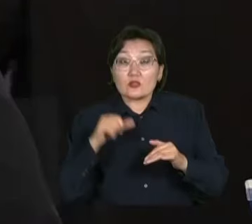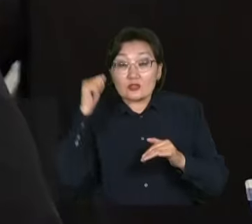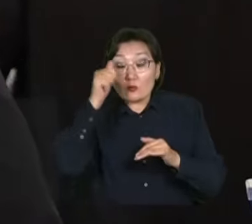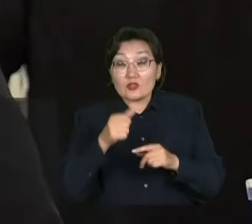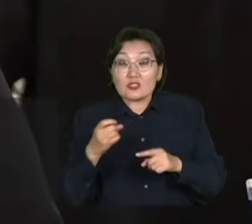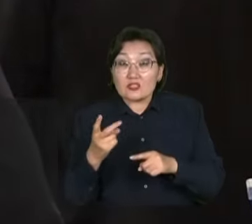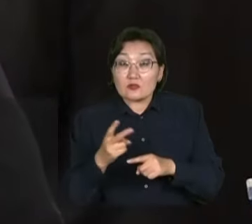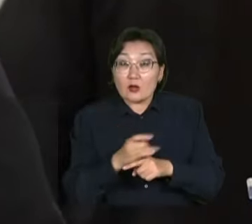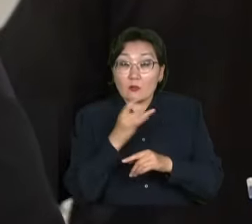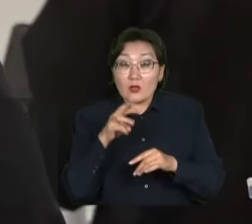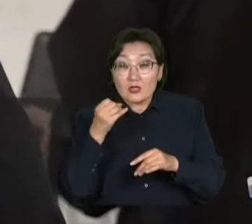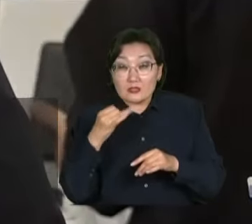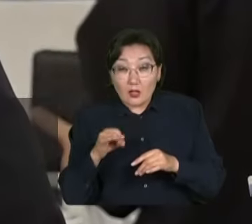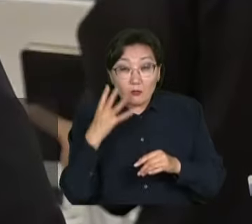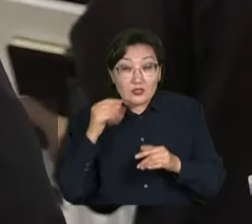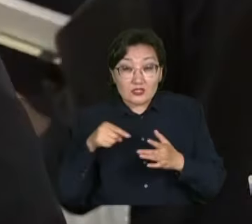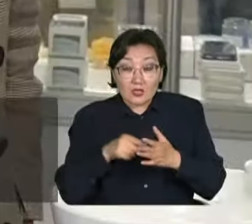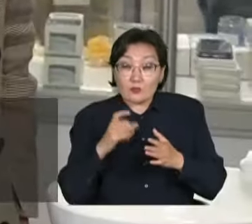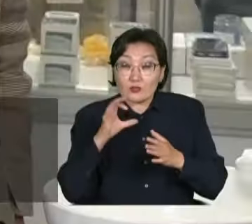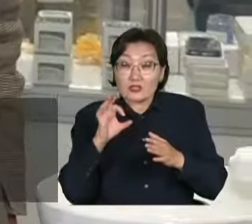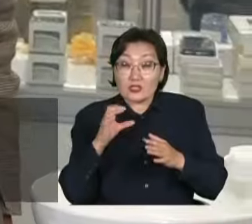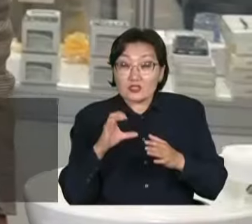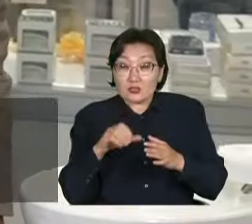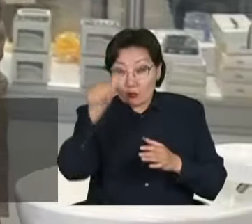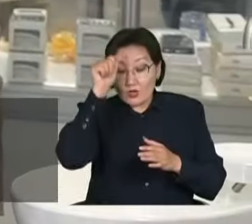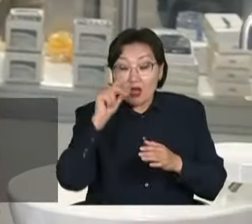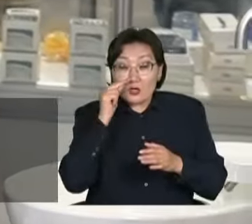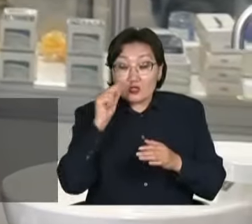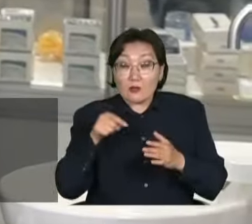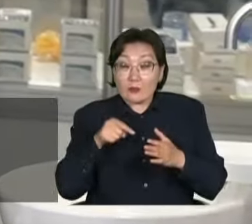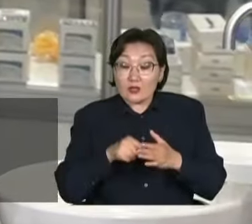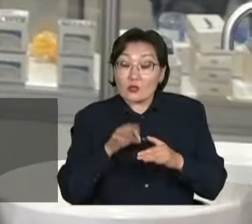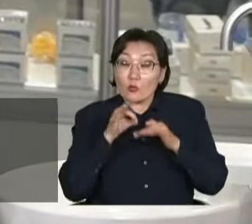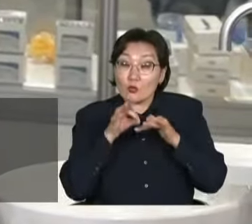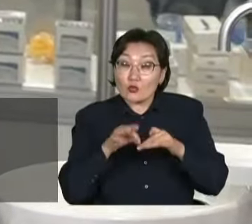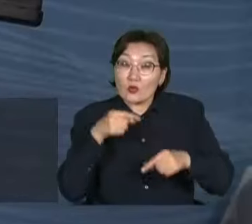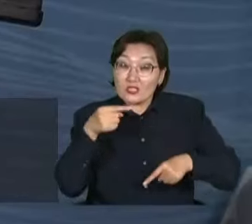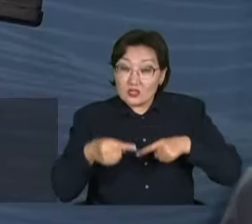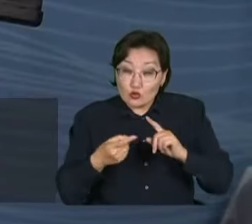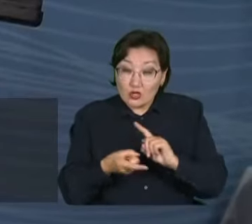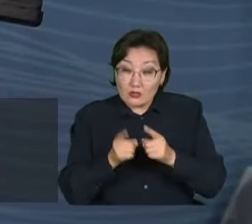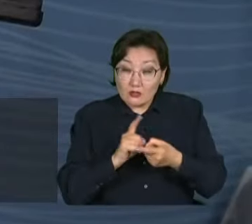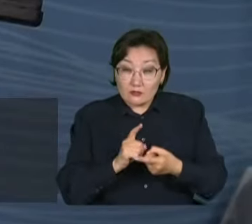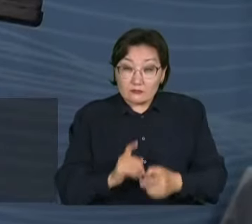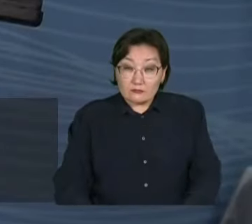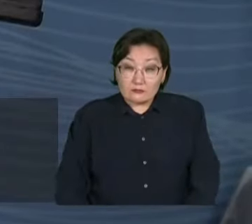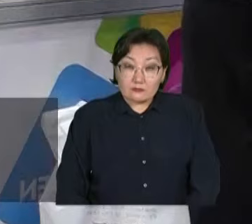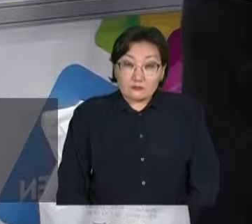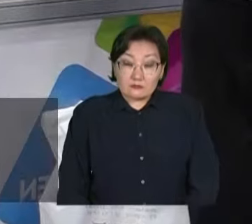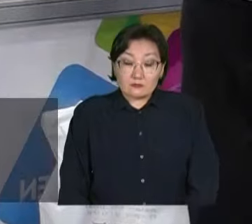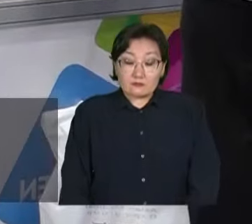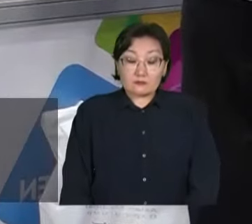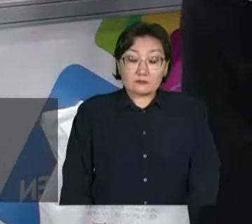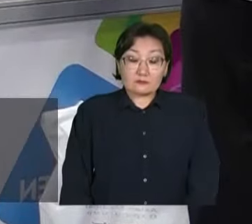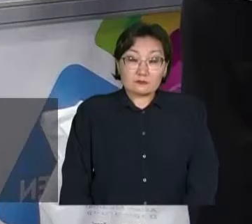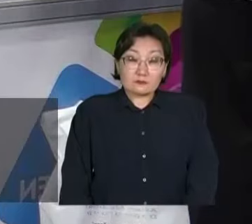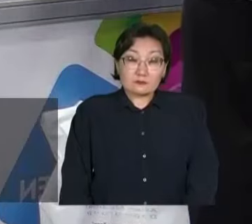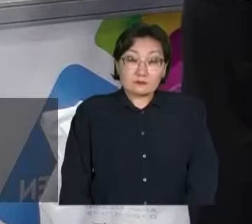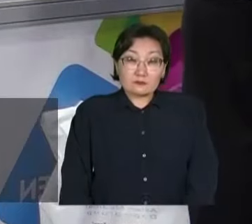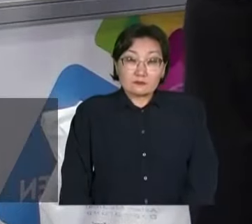рет, яғни мамырда Алматыда, қыркүйекте Шымкентте өтуі дәстүрге айналған. Жансая Олжабек, Аида Иманәлі, Ернат